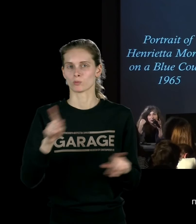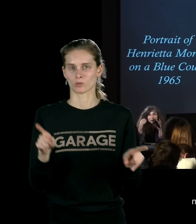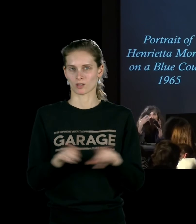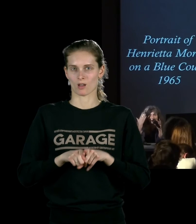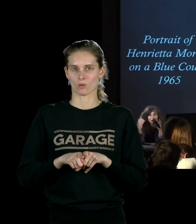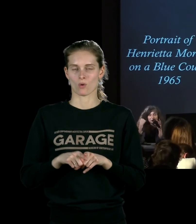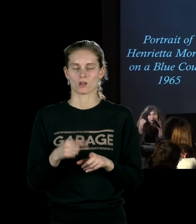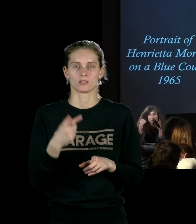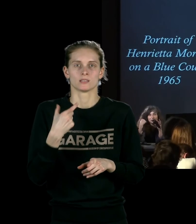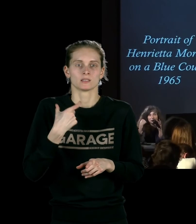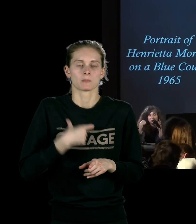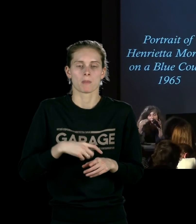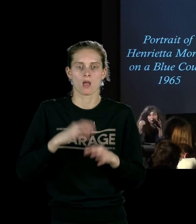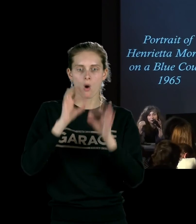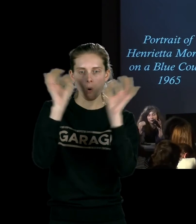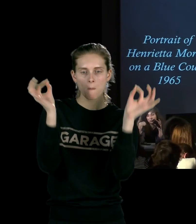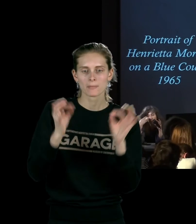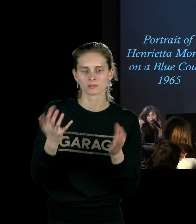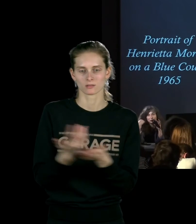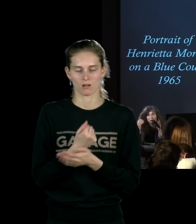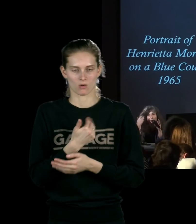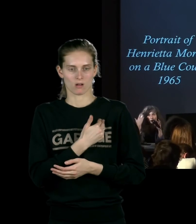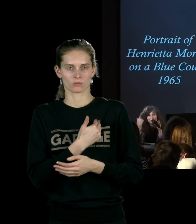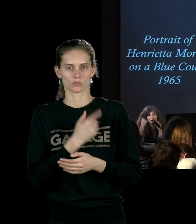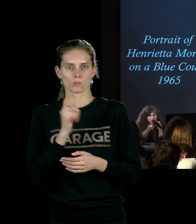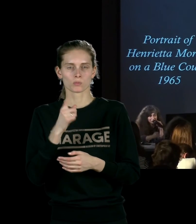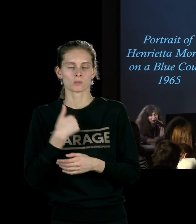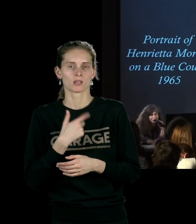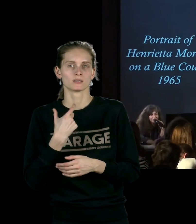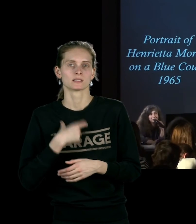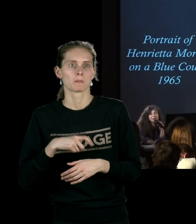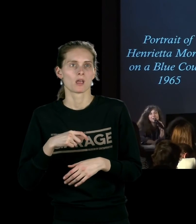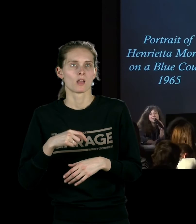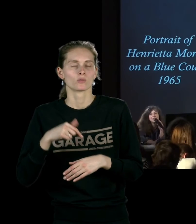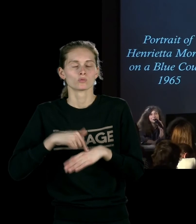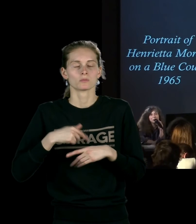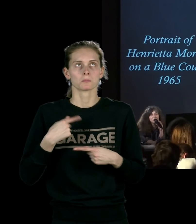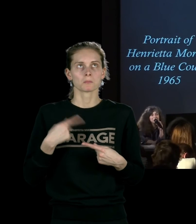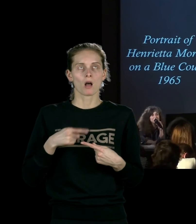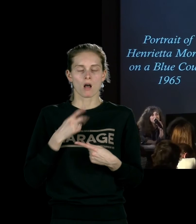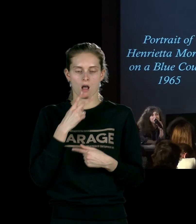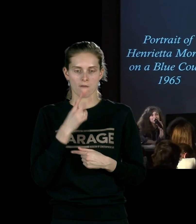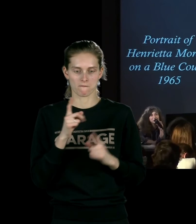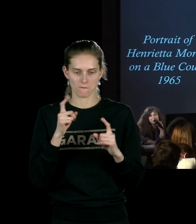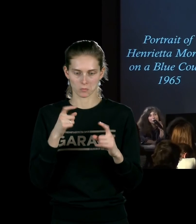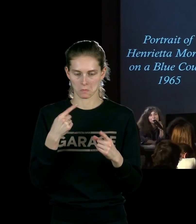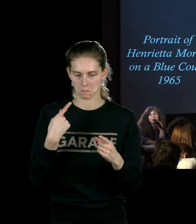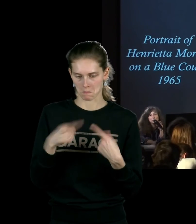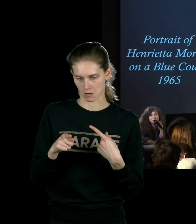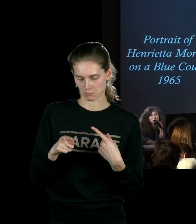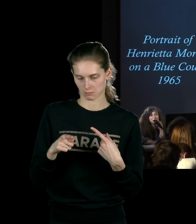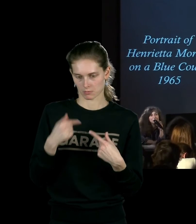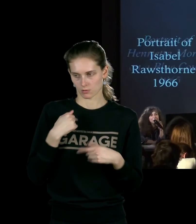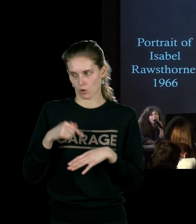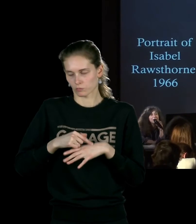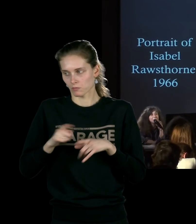облик и понять, как же ты выглядишь, почему ты выглядишь, почему ты себя ощущаешь не так, как на фотографиях, это было, может быть, самым таким